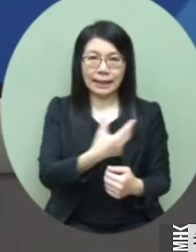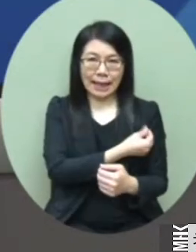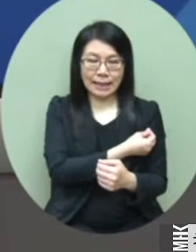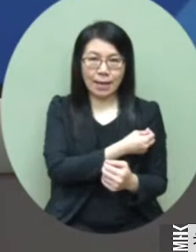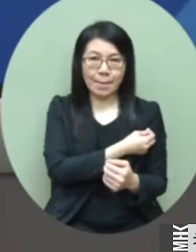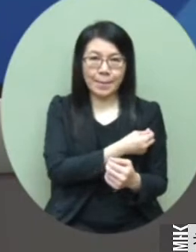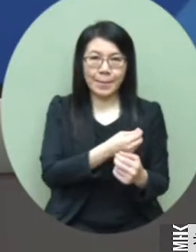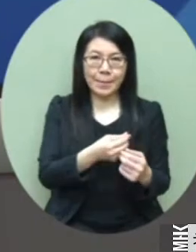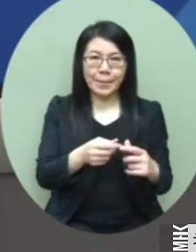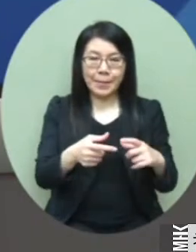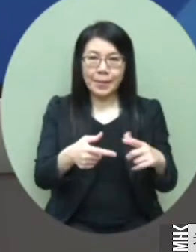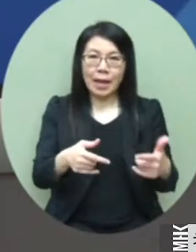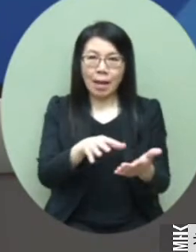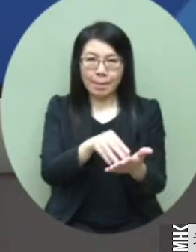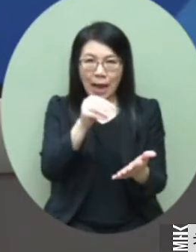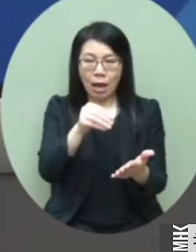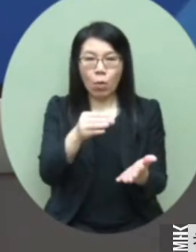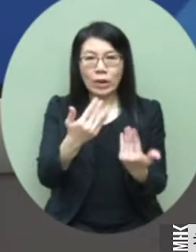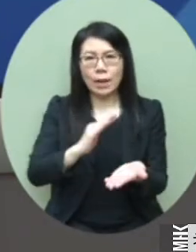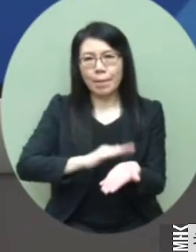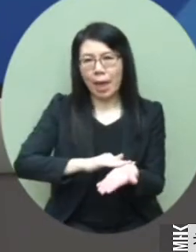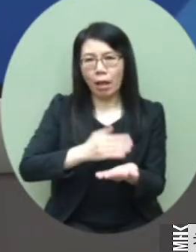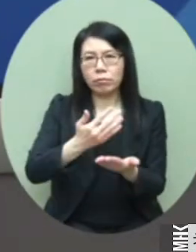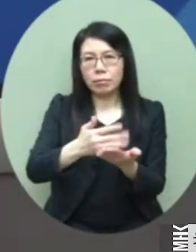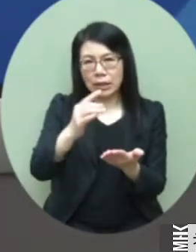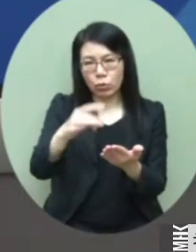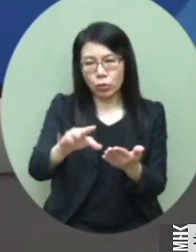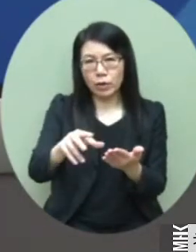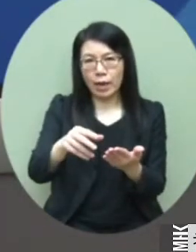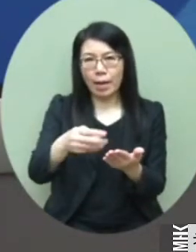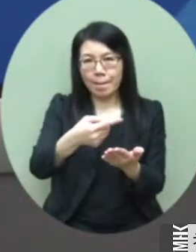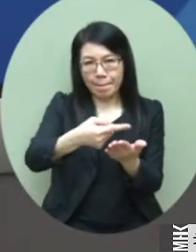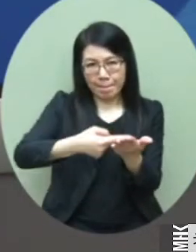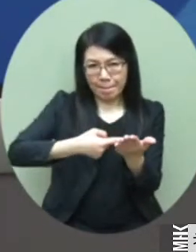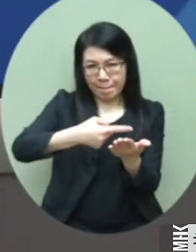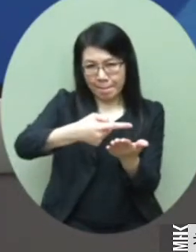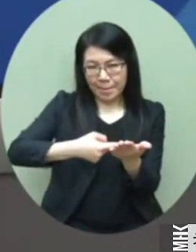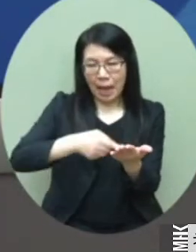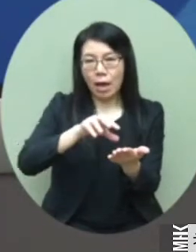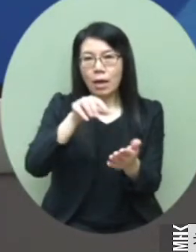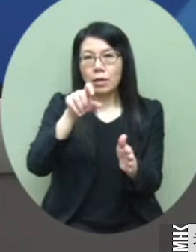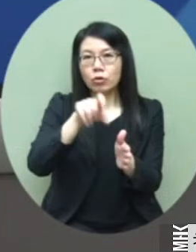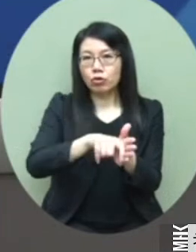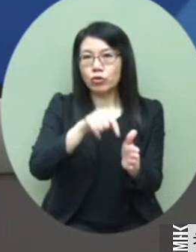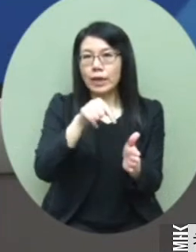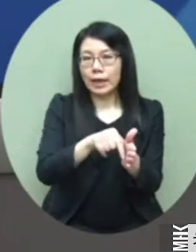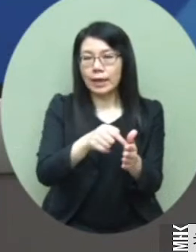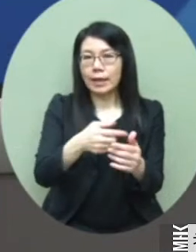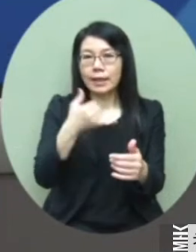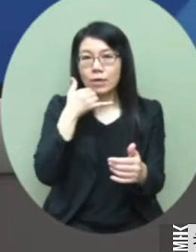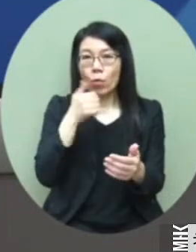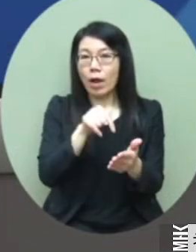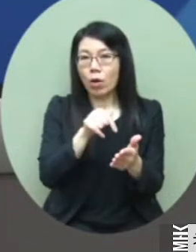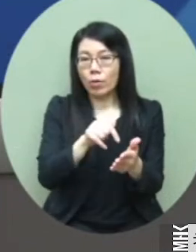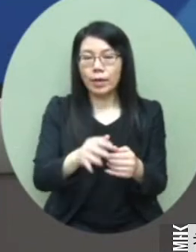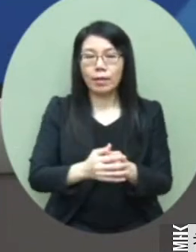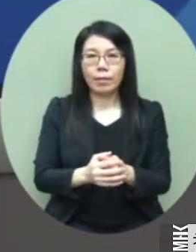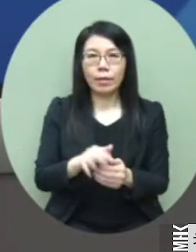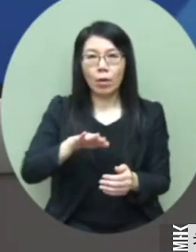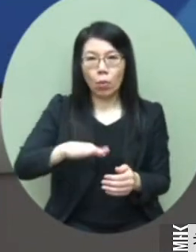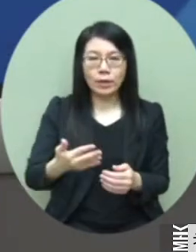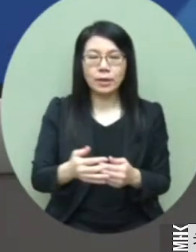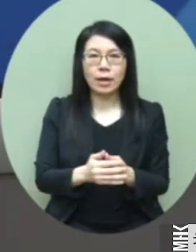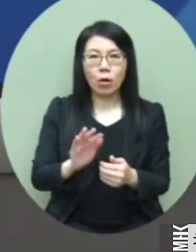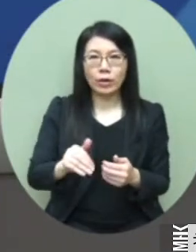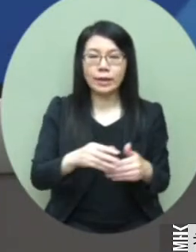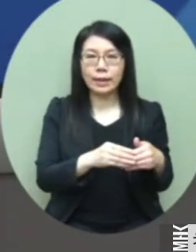證或者醫學豁免證明書嘅二維碼咧，儲喺有關嘅流動應用程式， 或者亦